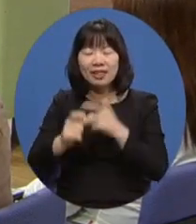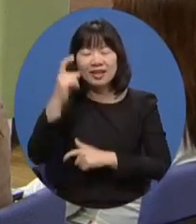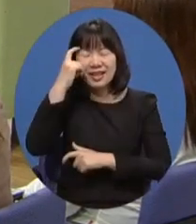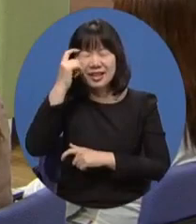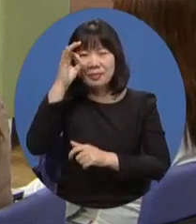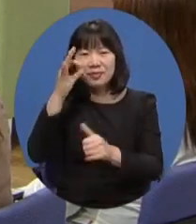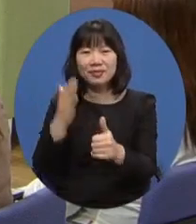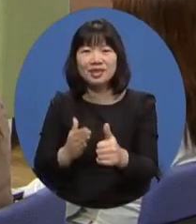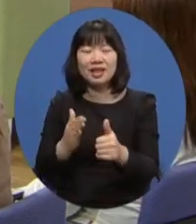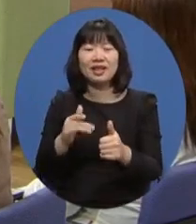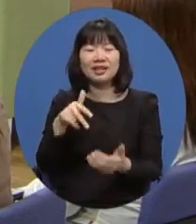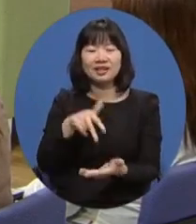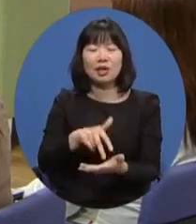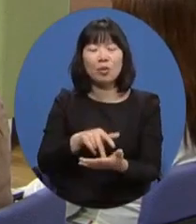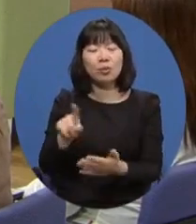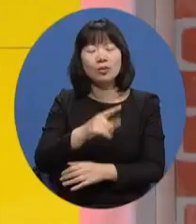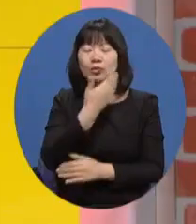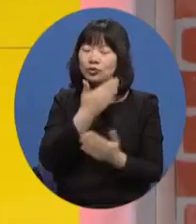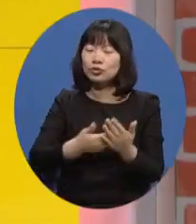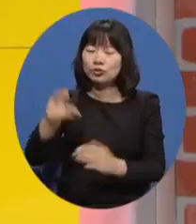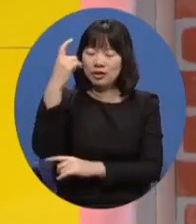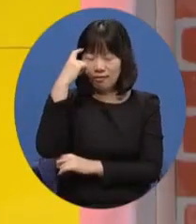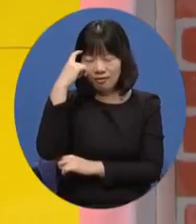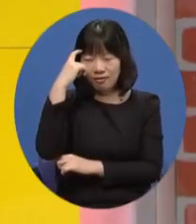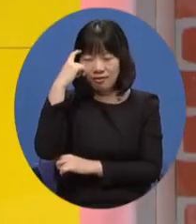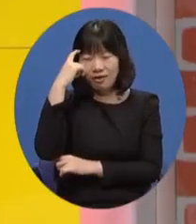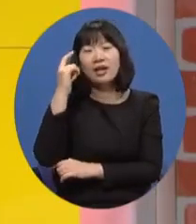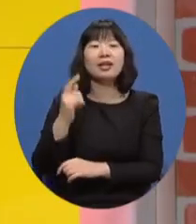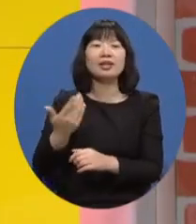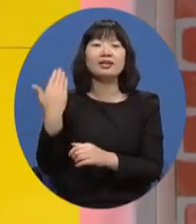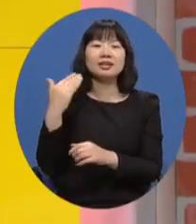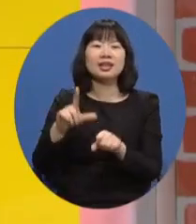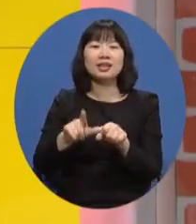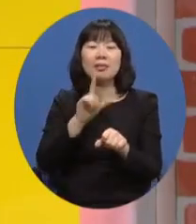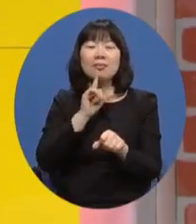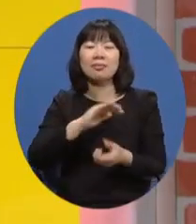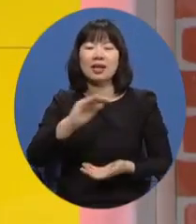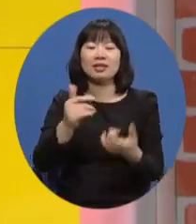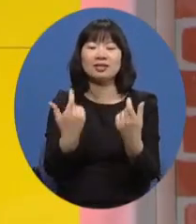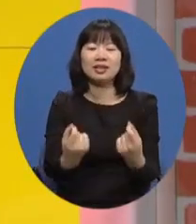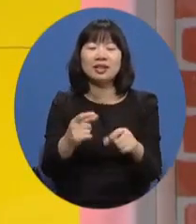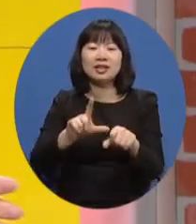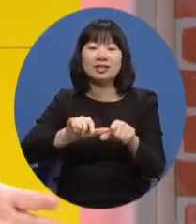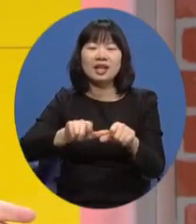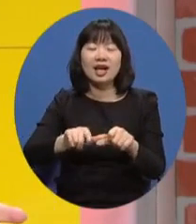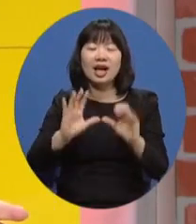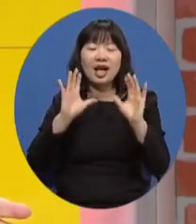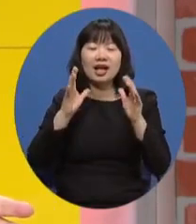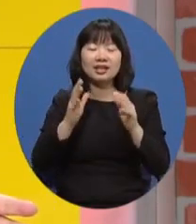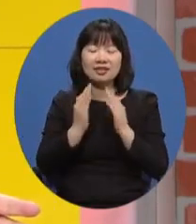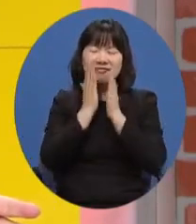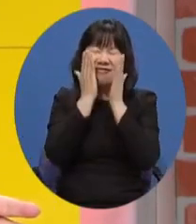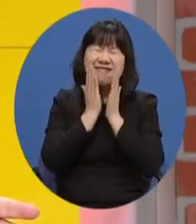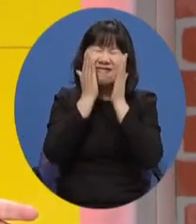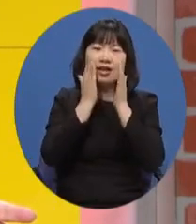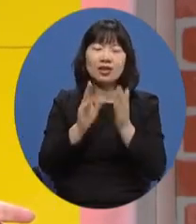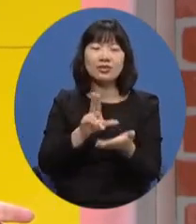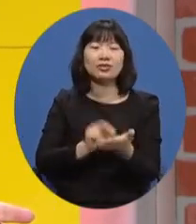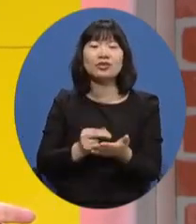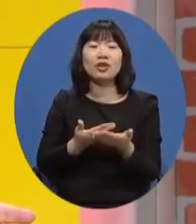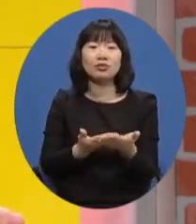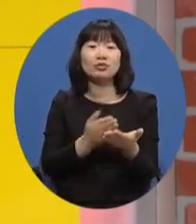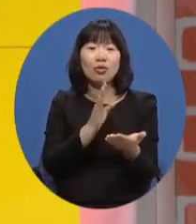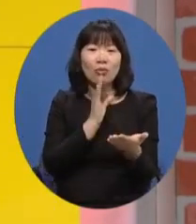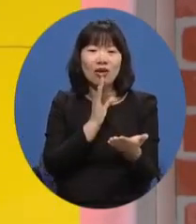보시면 될 것 같아요. 이 상황에서는 무엇이 중요한지. 지난 시간에 말씀드렸다시피 이 시간엔 애를 세수를 시켜서라도 숙제를 시켜야